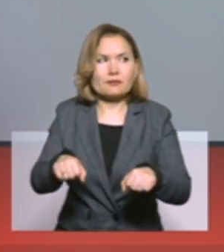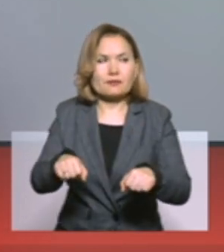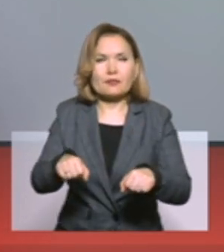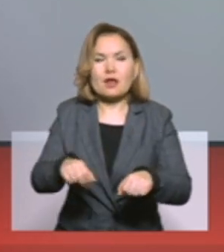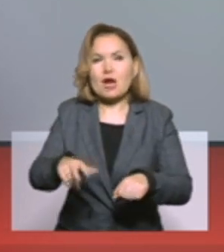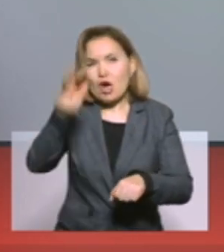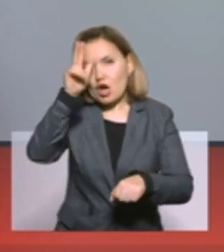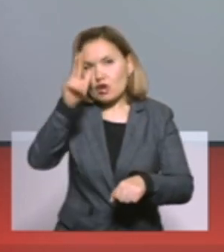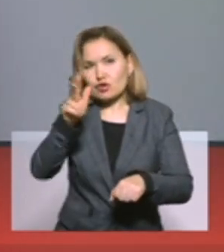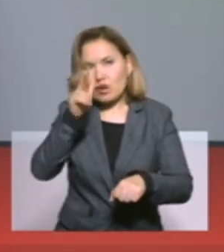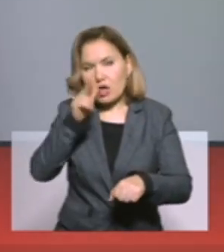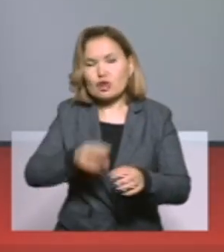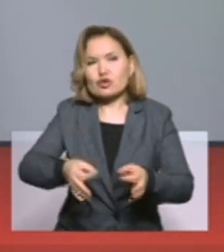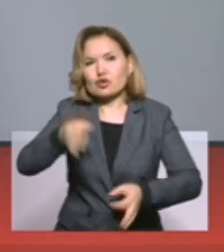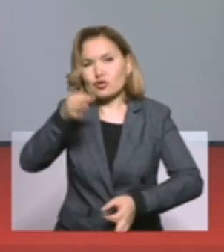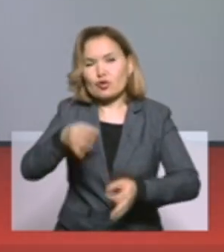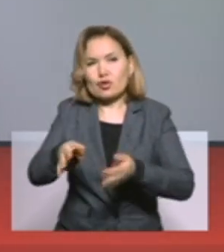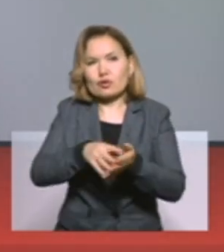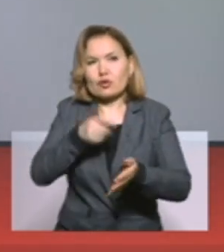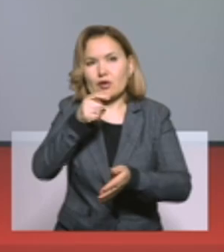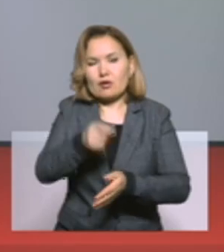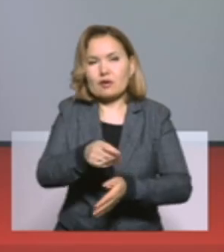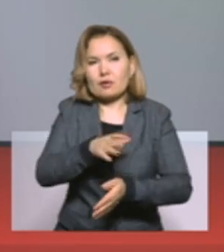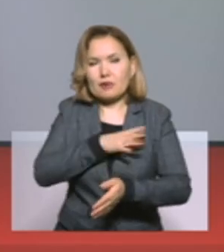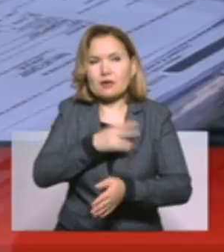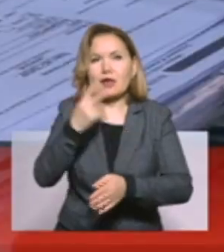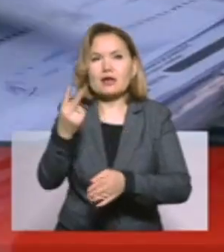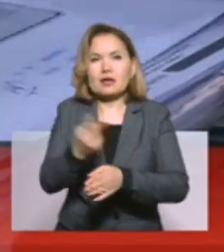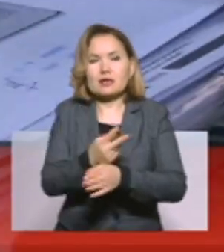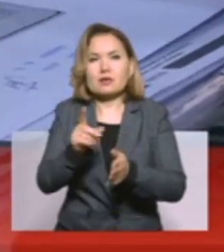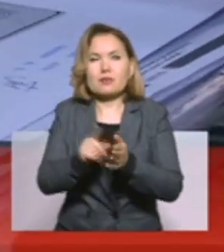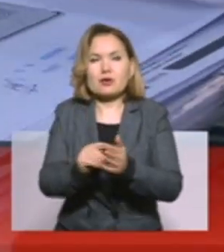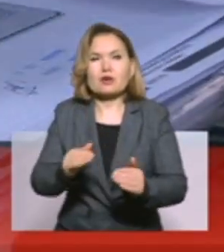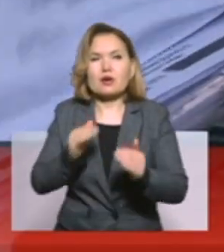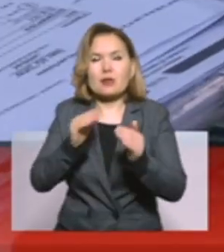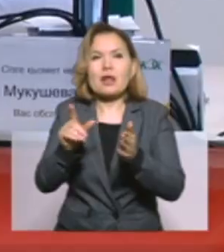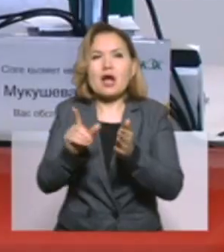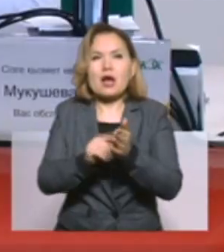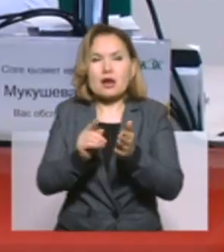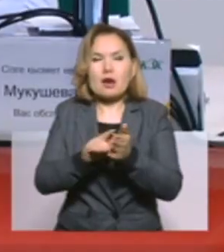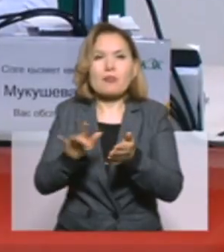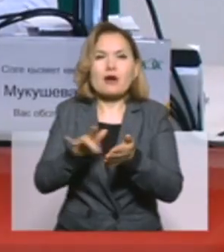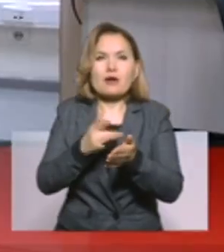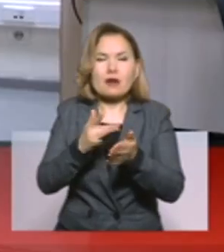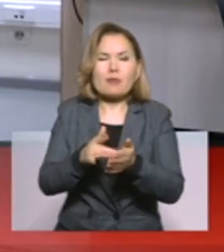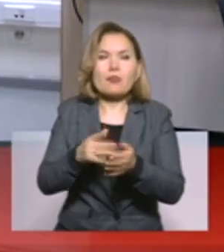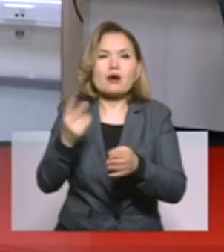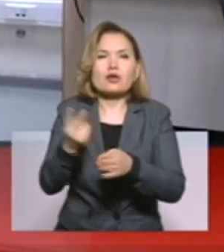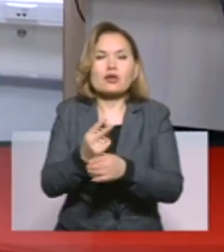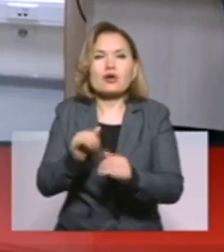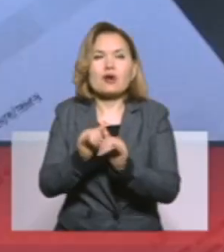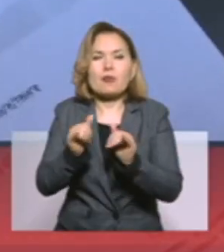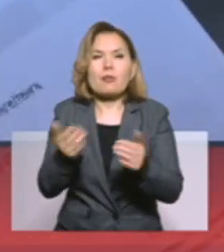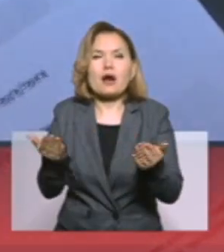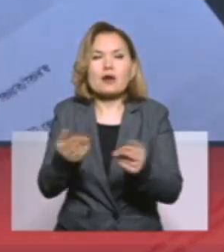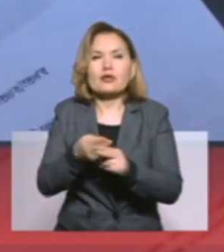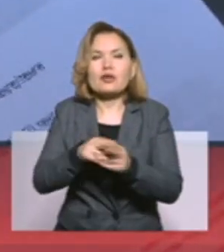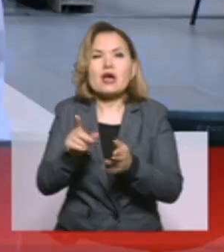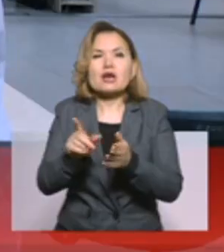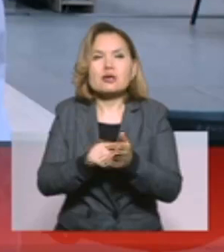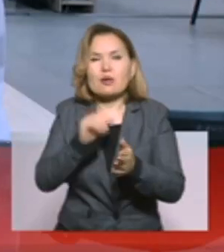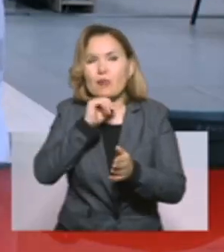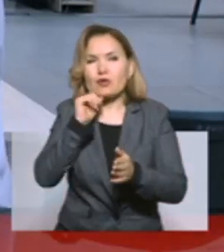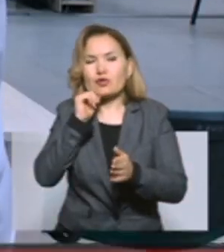үш ай сотта болдық, екі есеге көбейттік. Зейнетақыны еселеудің жолы қандай? Ол үшін зейнеткерлер не істеу